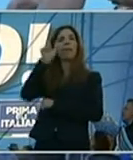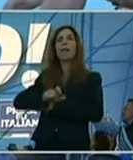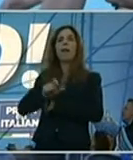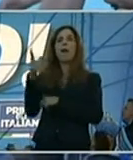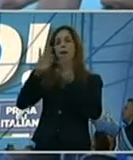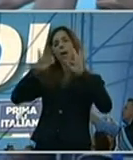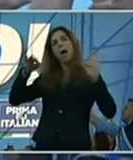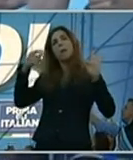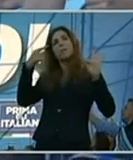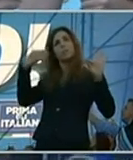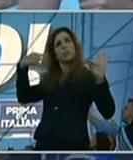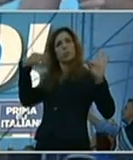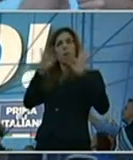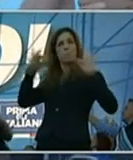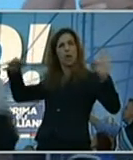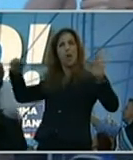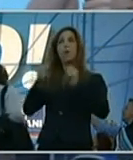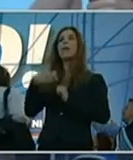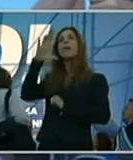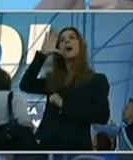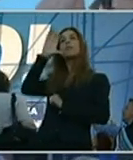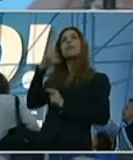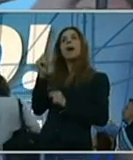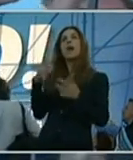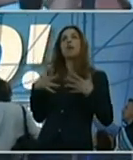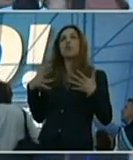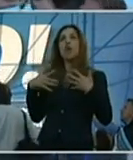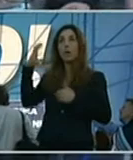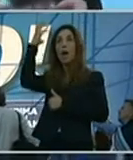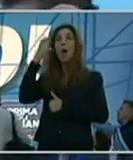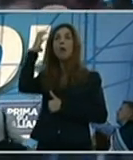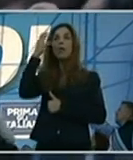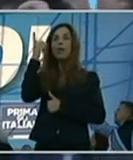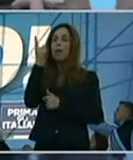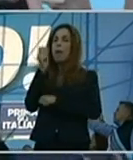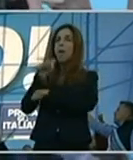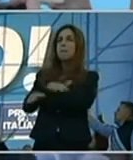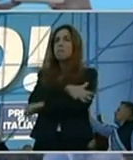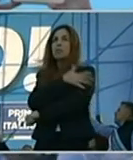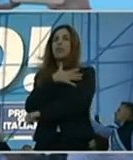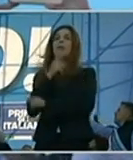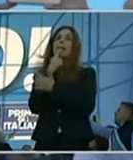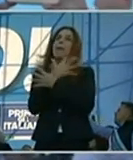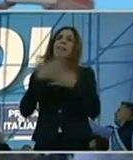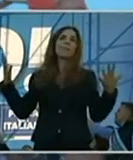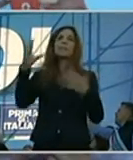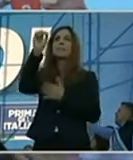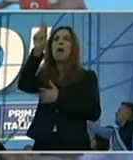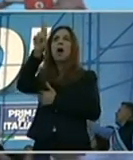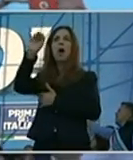parole. Preferisco ascoltare con gioia, orgoglio e emozione la grandissima Oriana Fallaci.